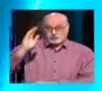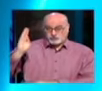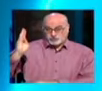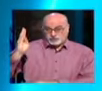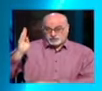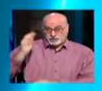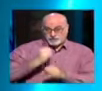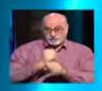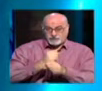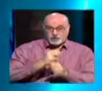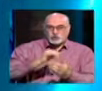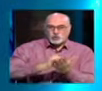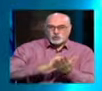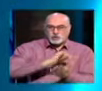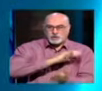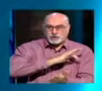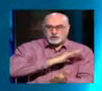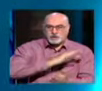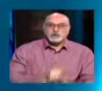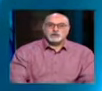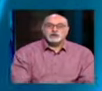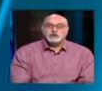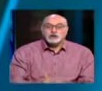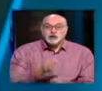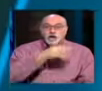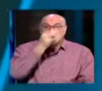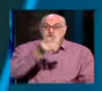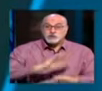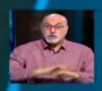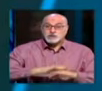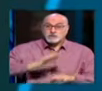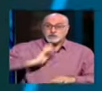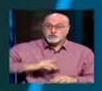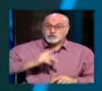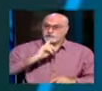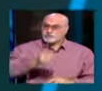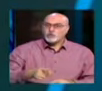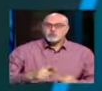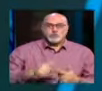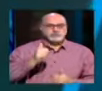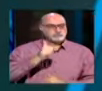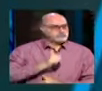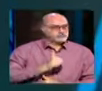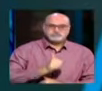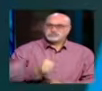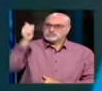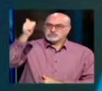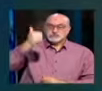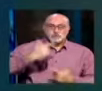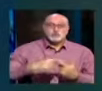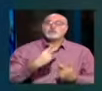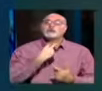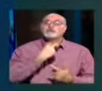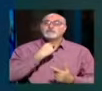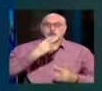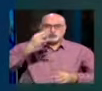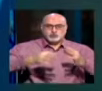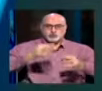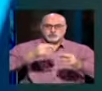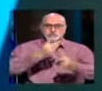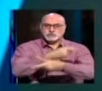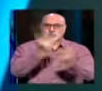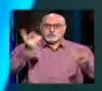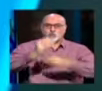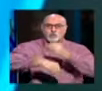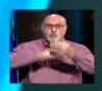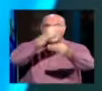أكدت أنه يتعين على مجلس الأمن اتخاذ كافة التدابير اللازمة لإعلاء صوت العدالة في وجه